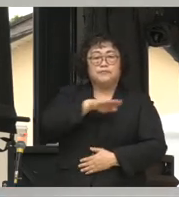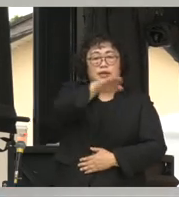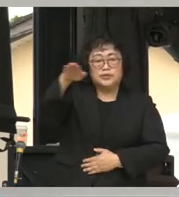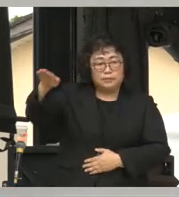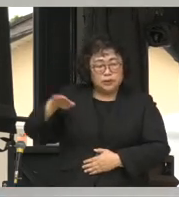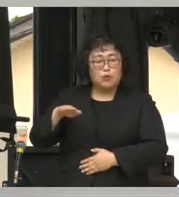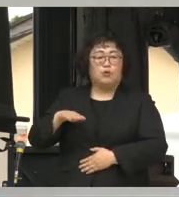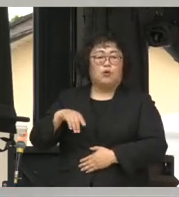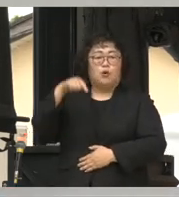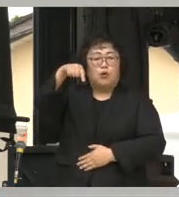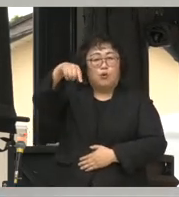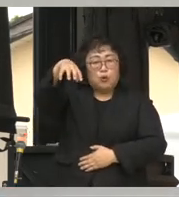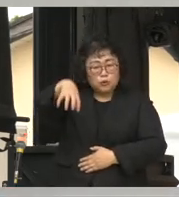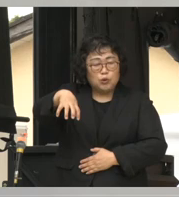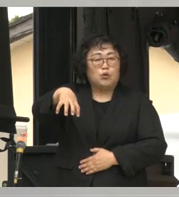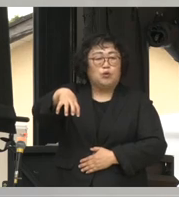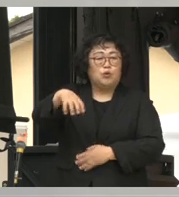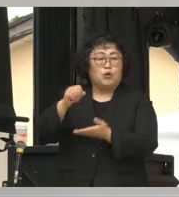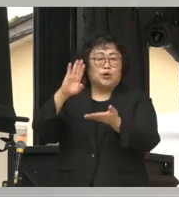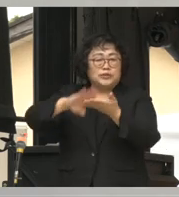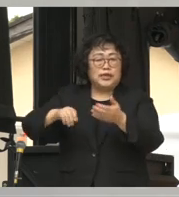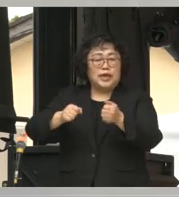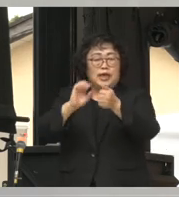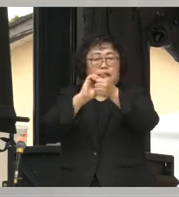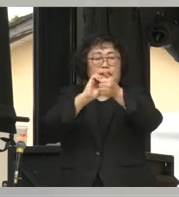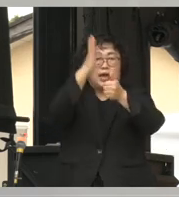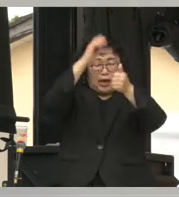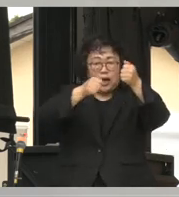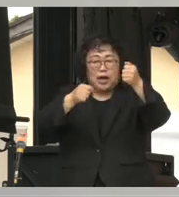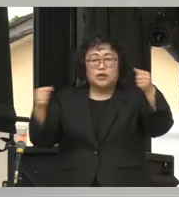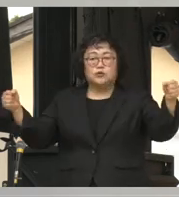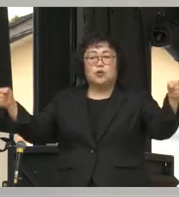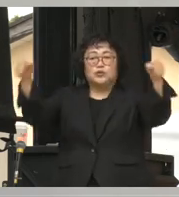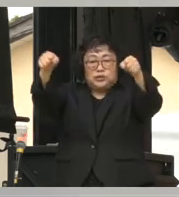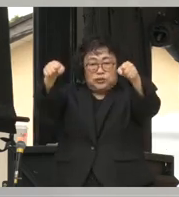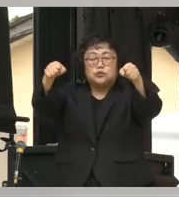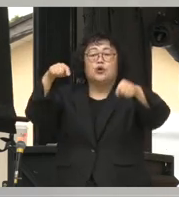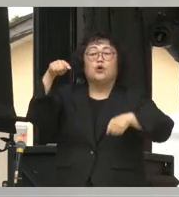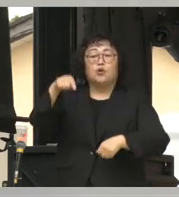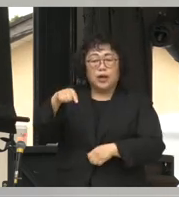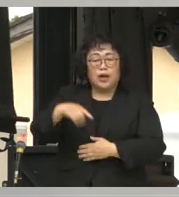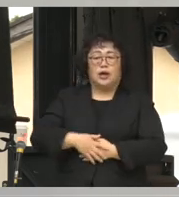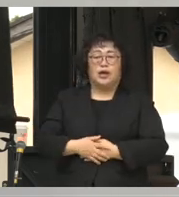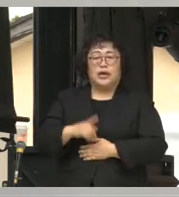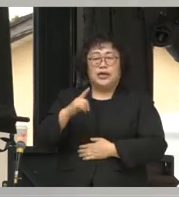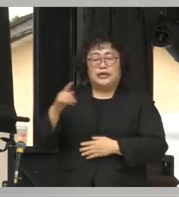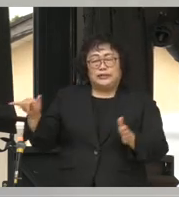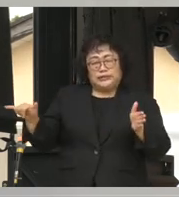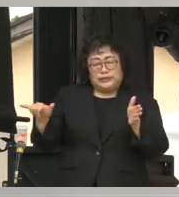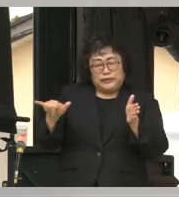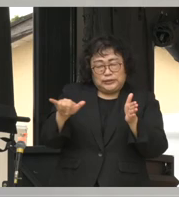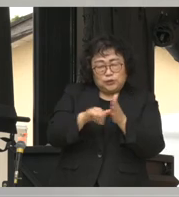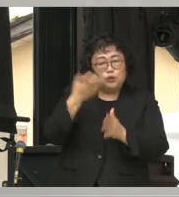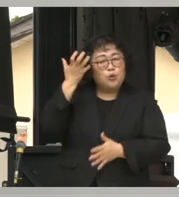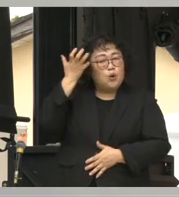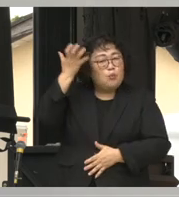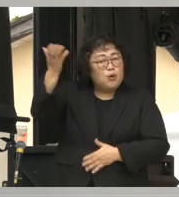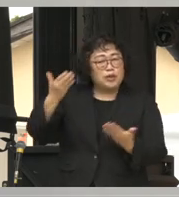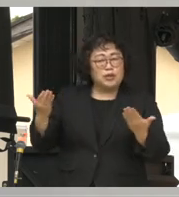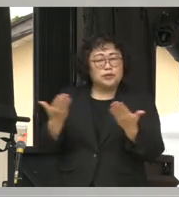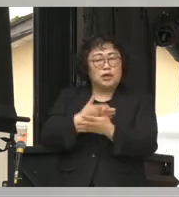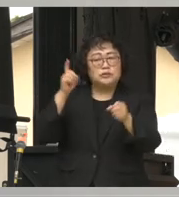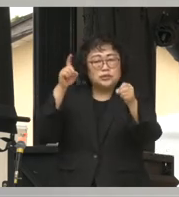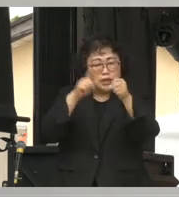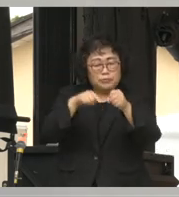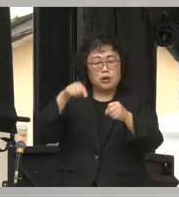のこの聖火、このトーチキス、これが一生の思い出となるためには、